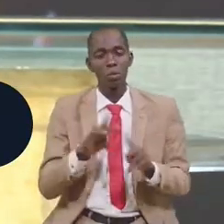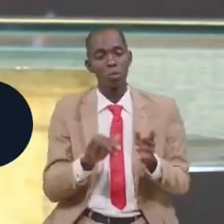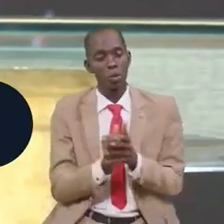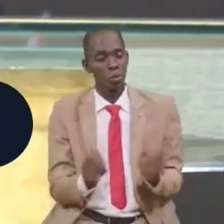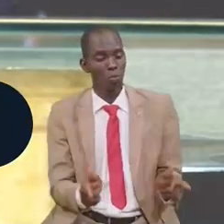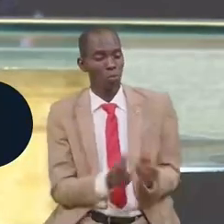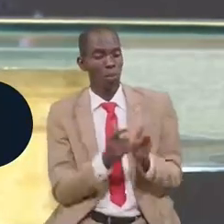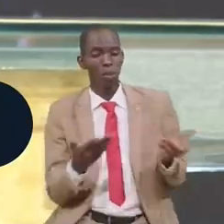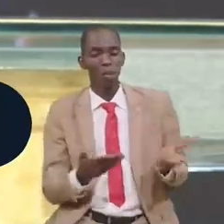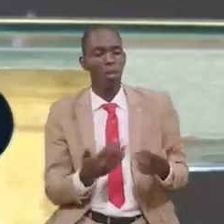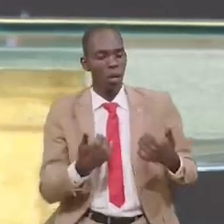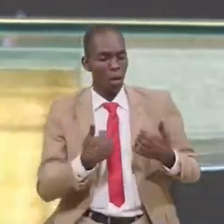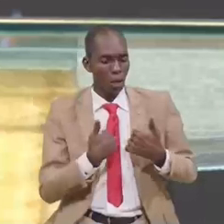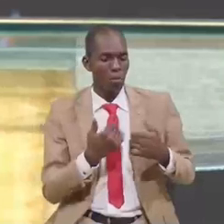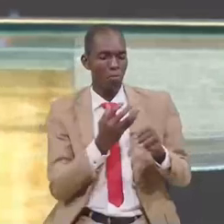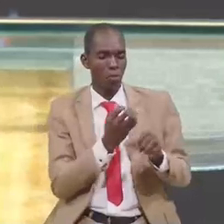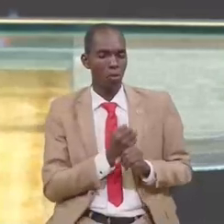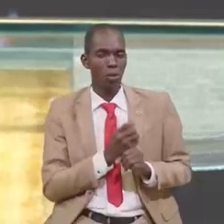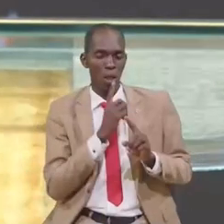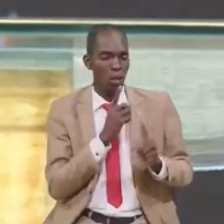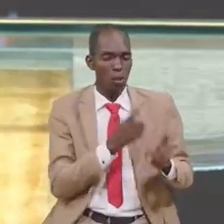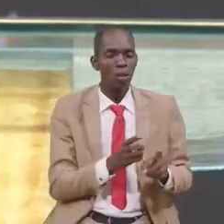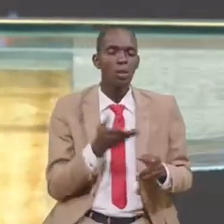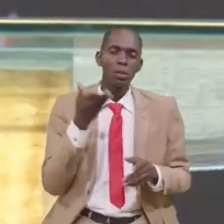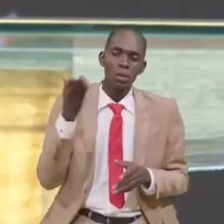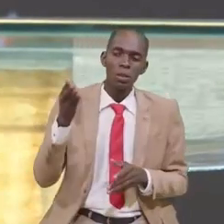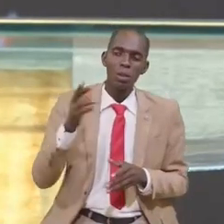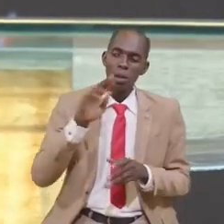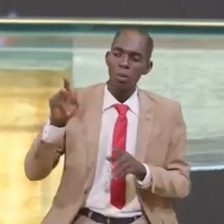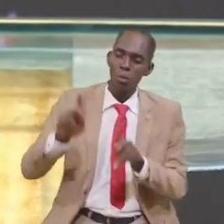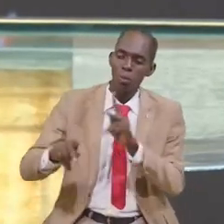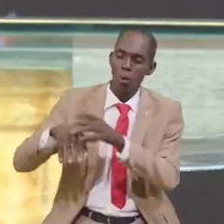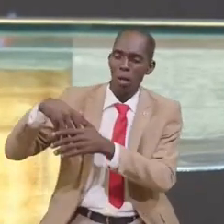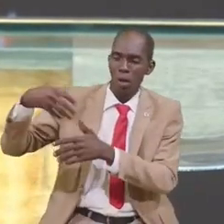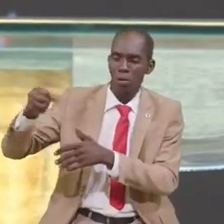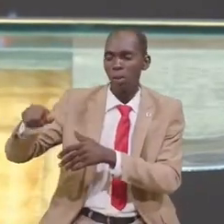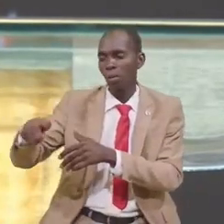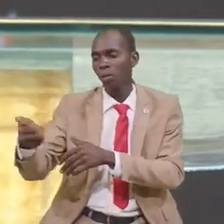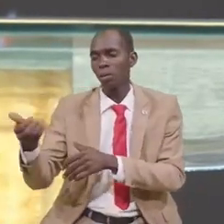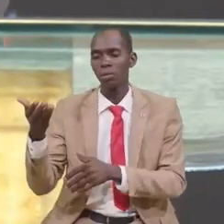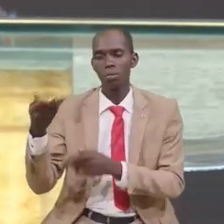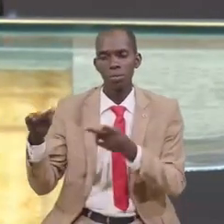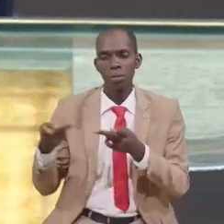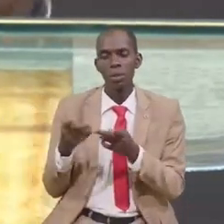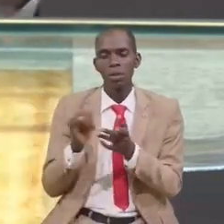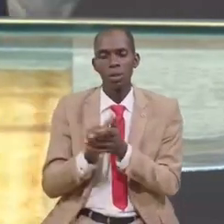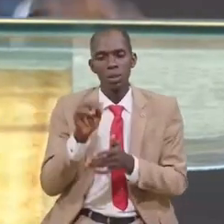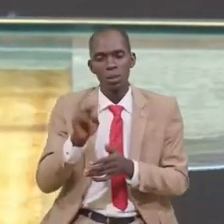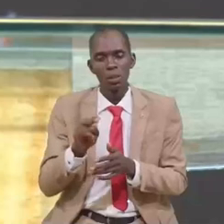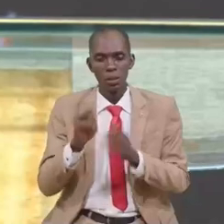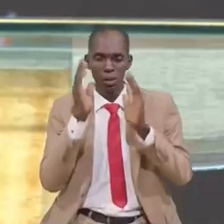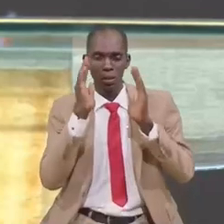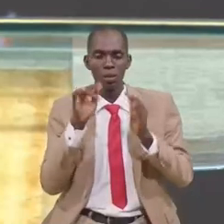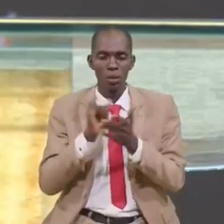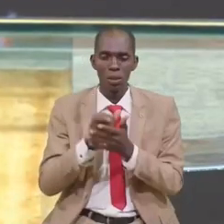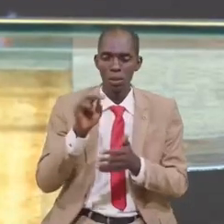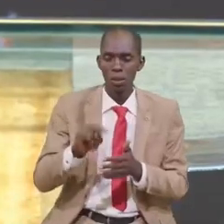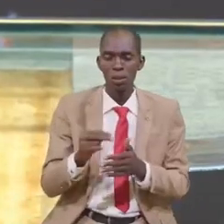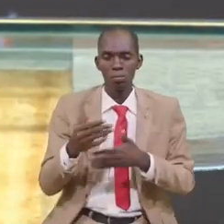ici, là, déjà, ils sont servis. Il y a des gens ailleurs qui aussi ont besoin de même chose. Donc, on